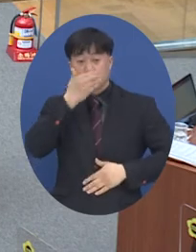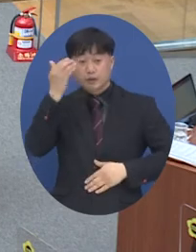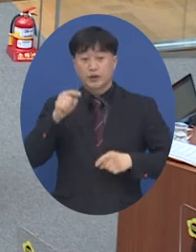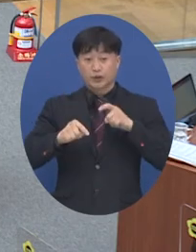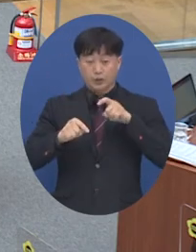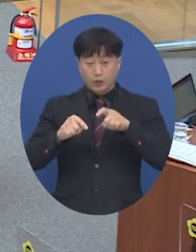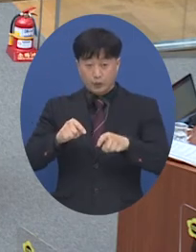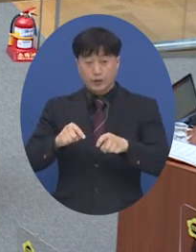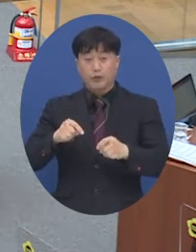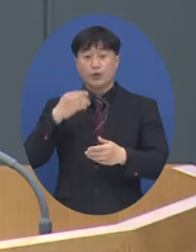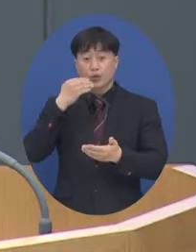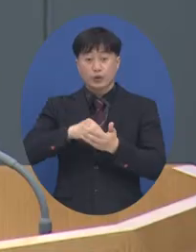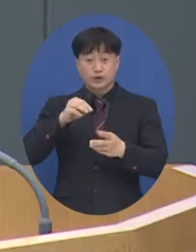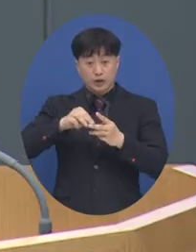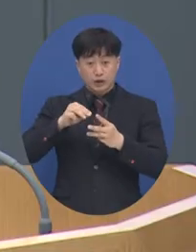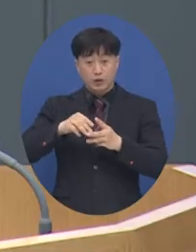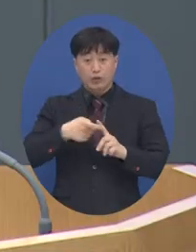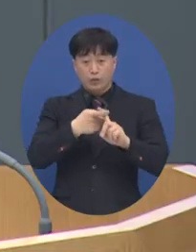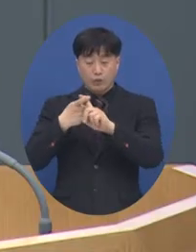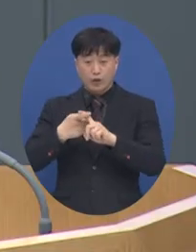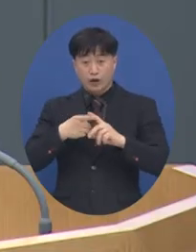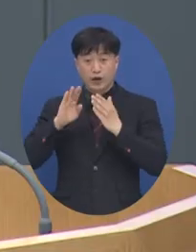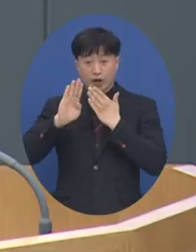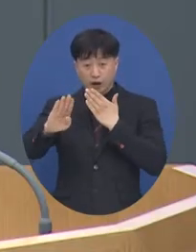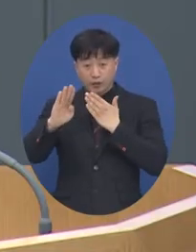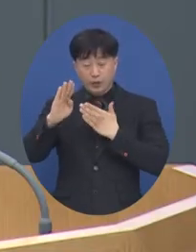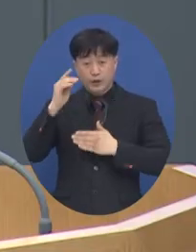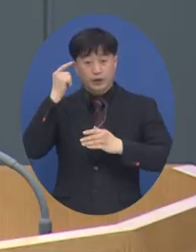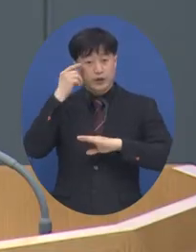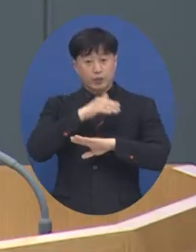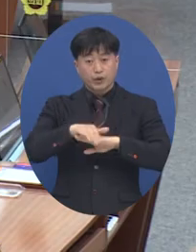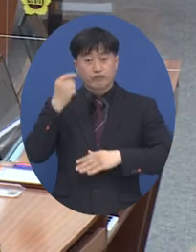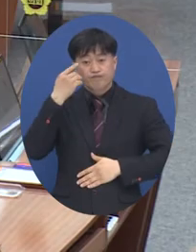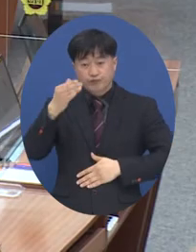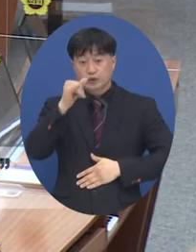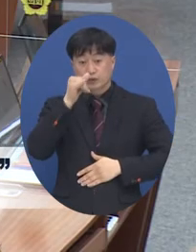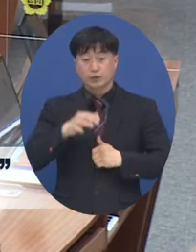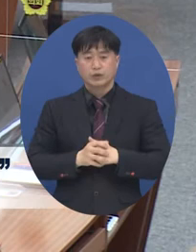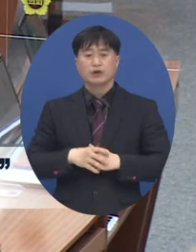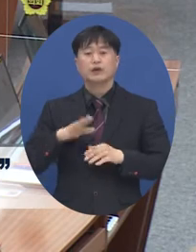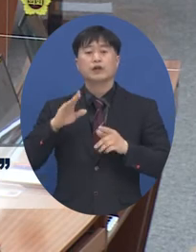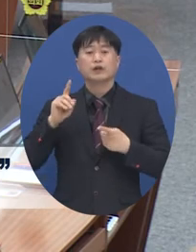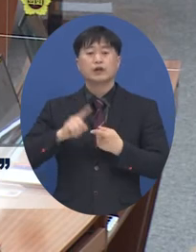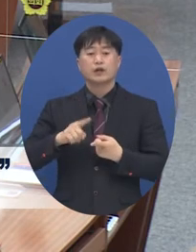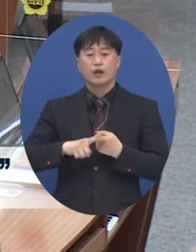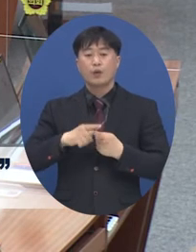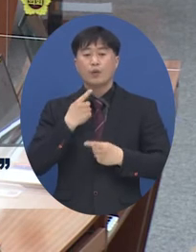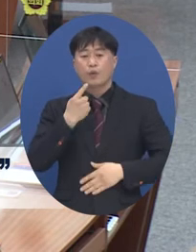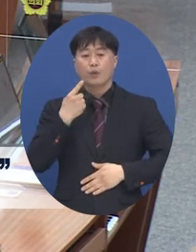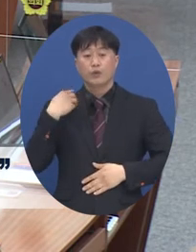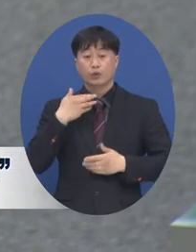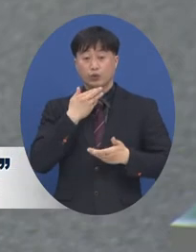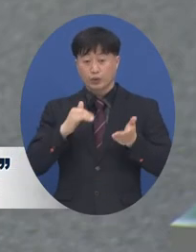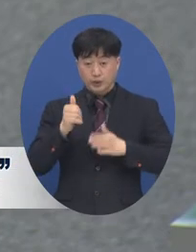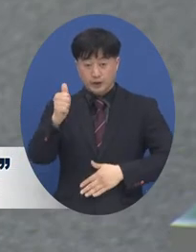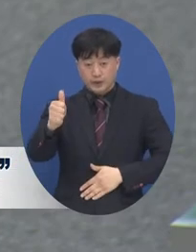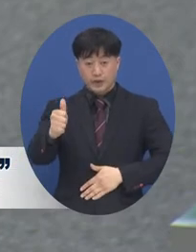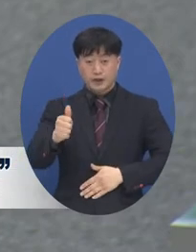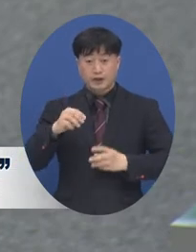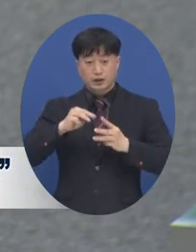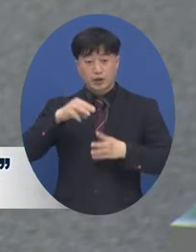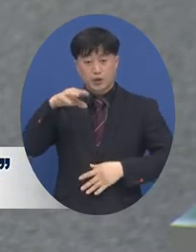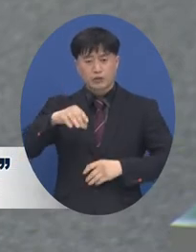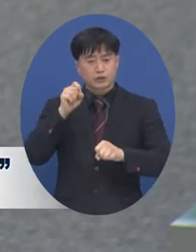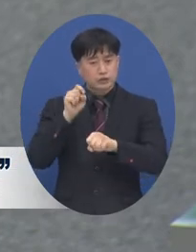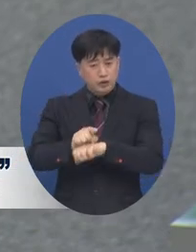희망 디딤돌 센터 운영과 관련된 경기도의 향후 계획을 묻는 의원도 있었는데, 이에 대해 오병권 경기도지사 권한대행은